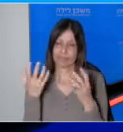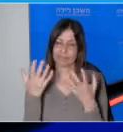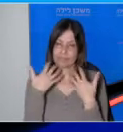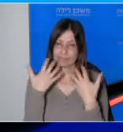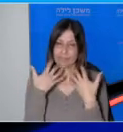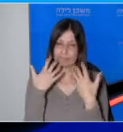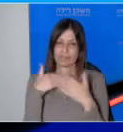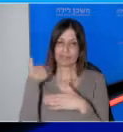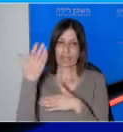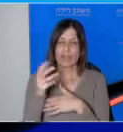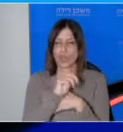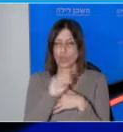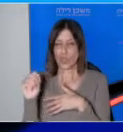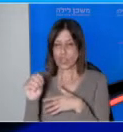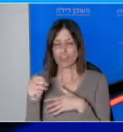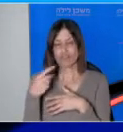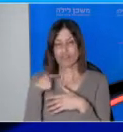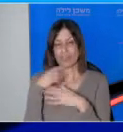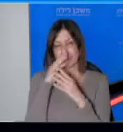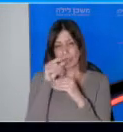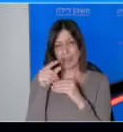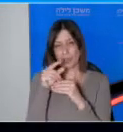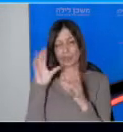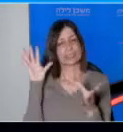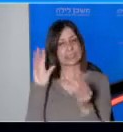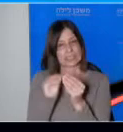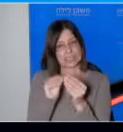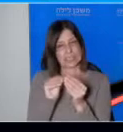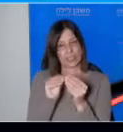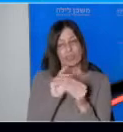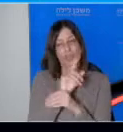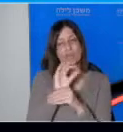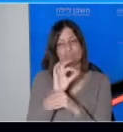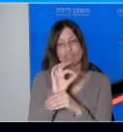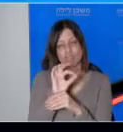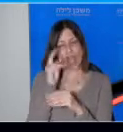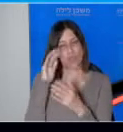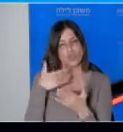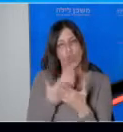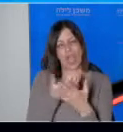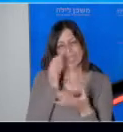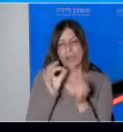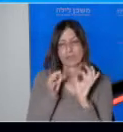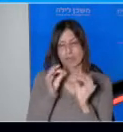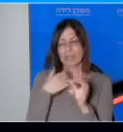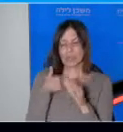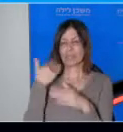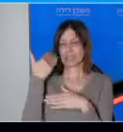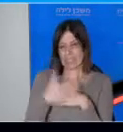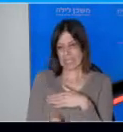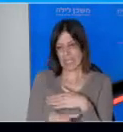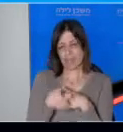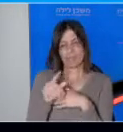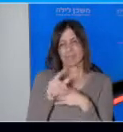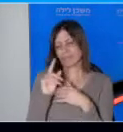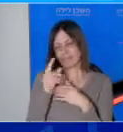מעבר לנושא שאליו, שלשמו התכנסנו סיכום כהונתו של okay. מנדלבליט. בואו נשים נקודה, היא לא תהיה נקודה סופית, כי הנושא הזה עוד ימשיך